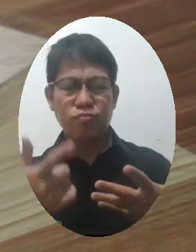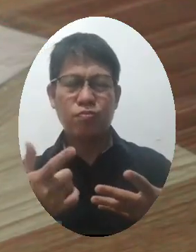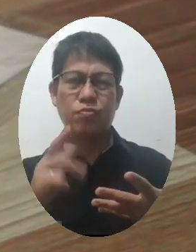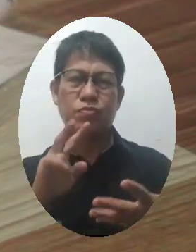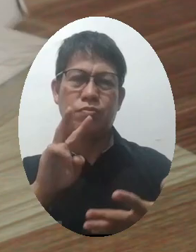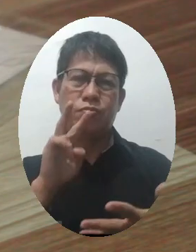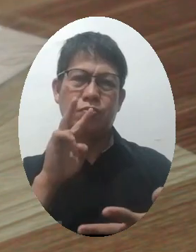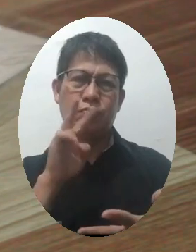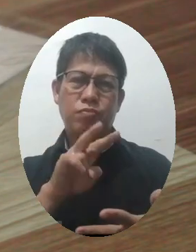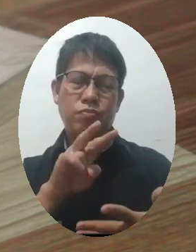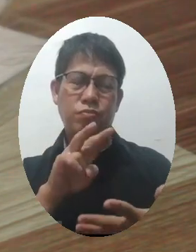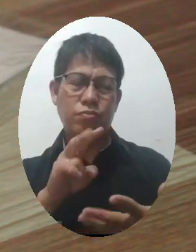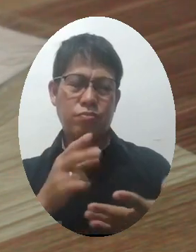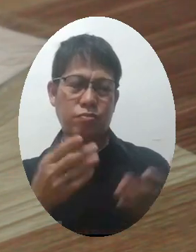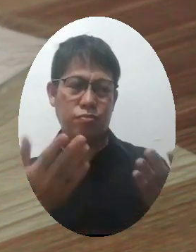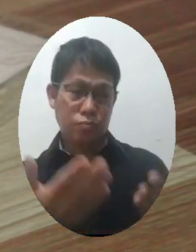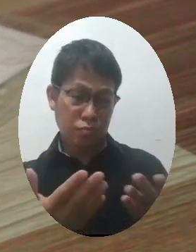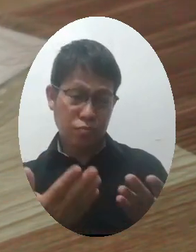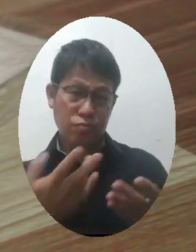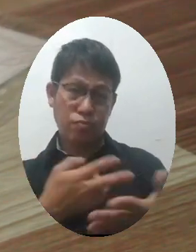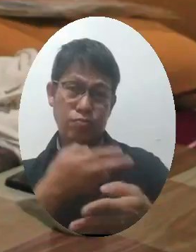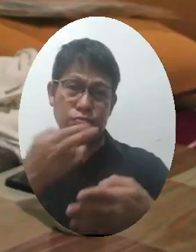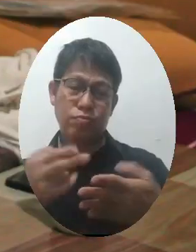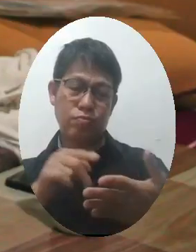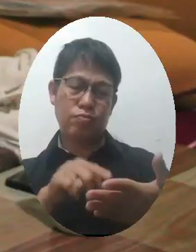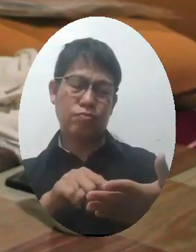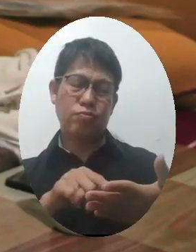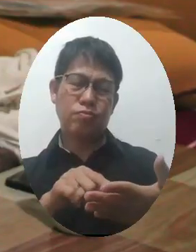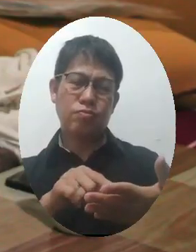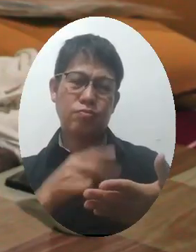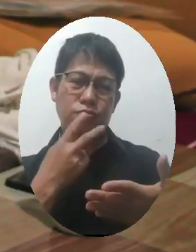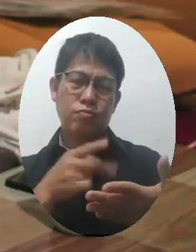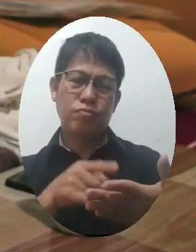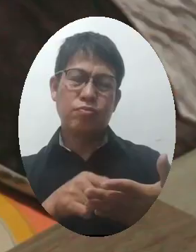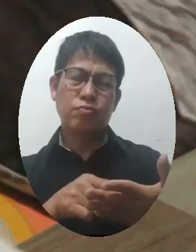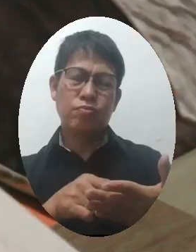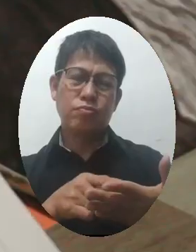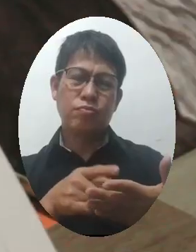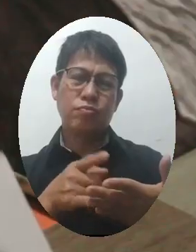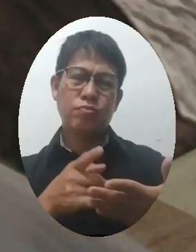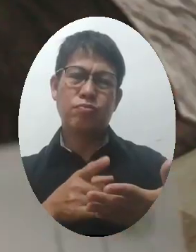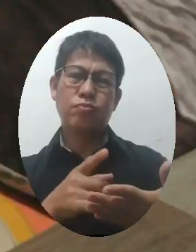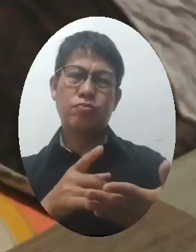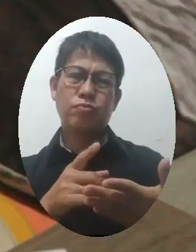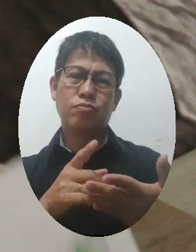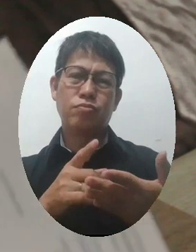laboratories. Tapos nung nakita na po namin yung result nung CT scan niya, nakaano po doon na